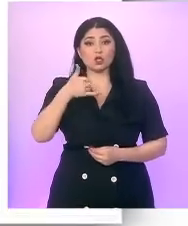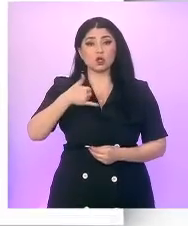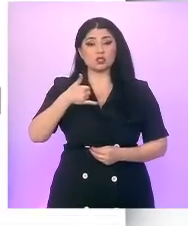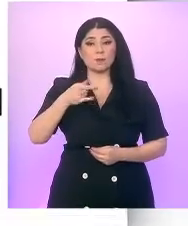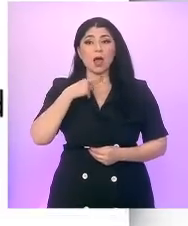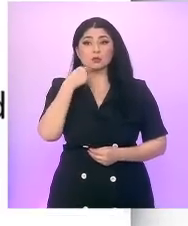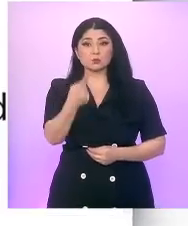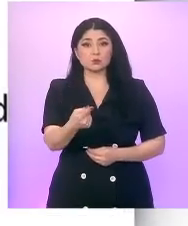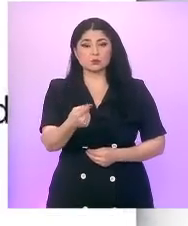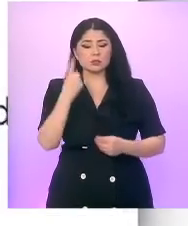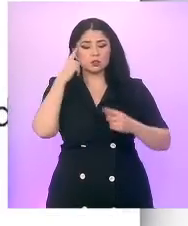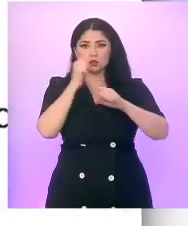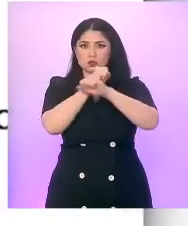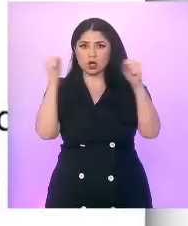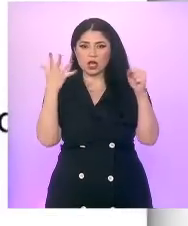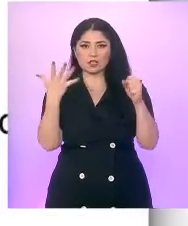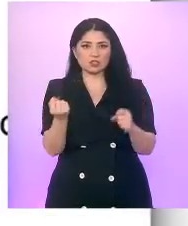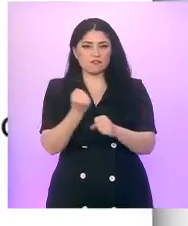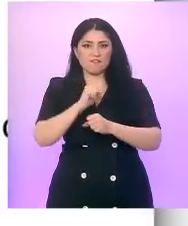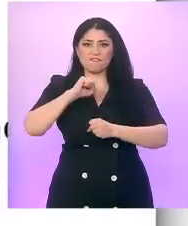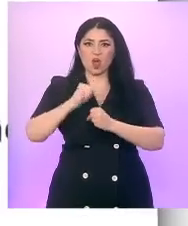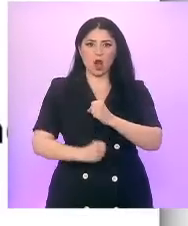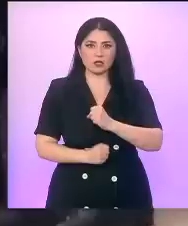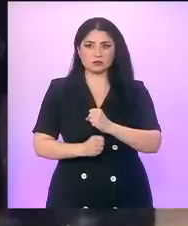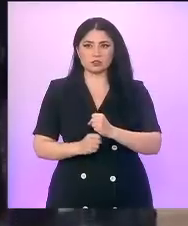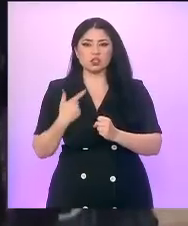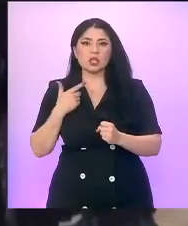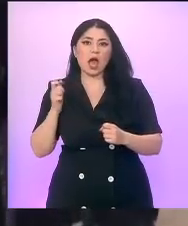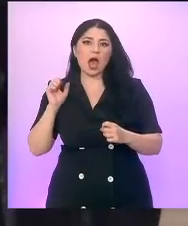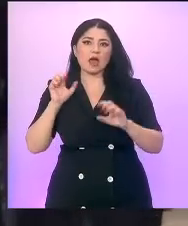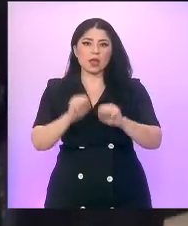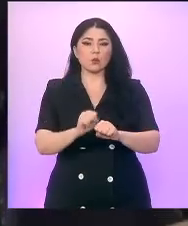Josep Borrell, s-a declarat îngrozit de actele de violență și de ocuparea